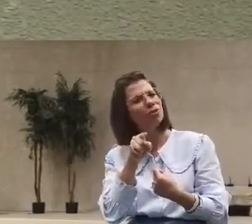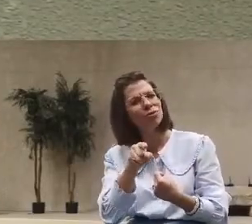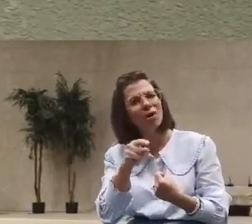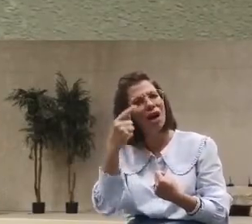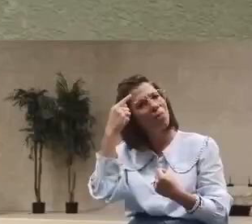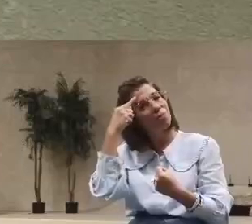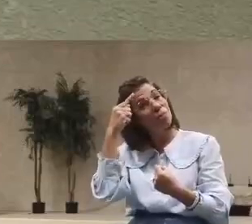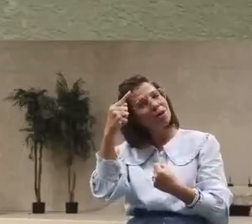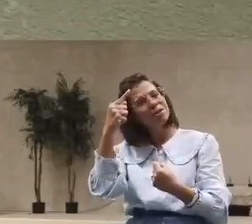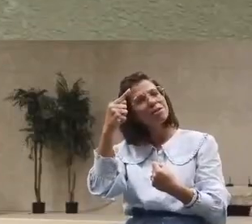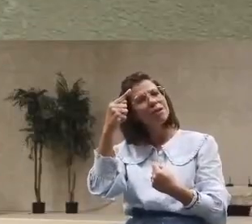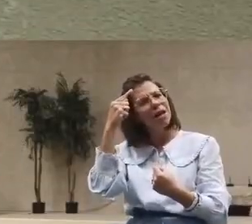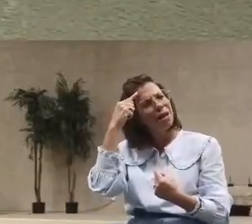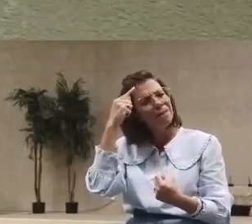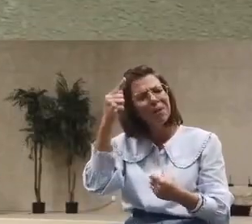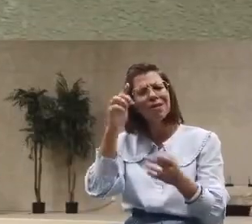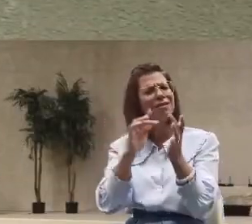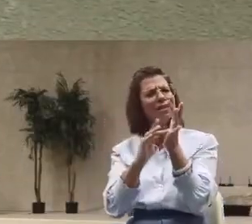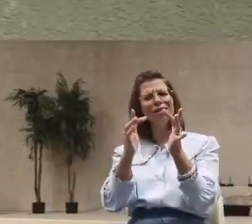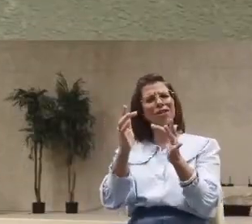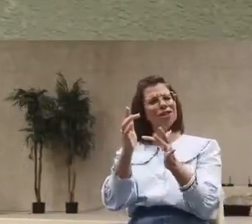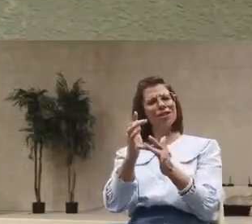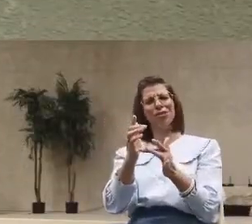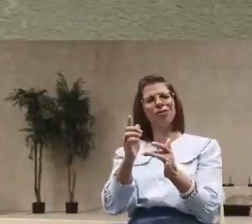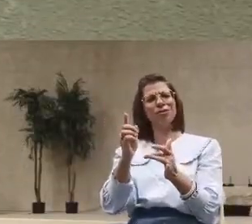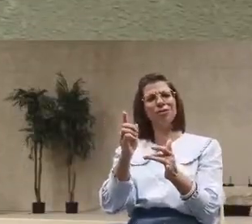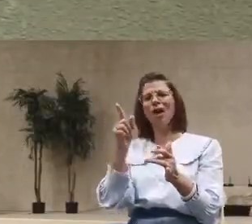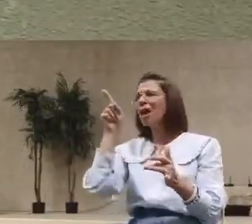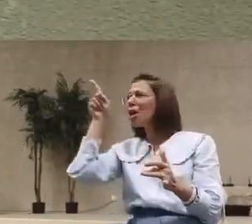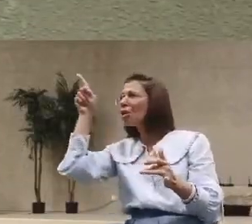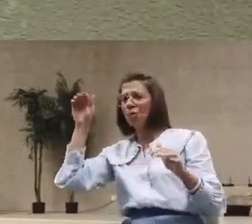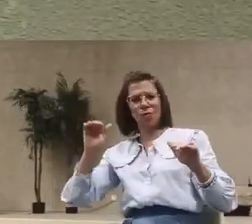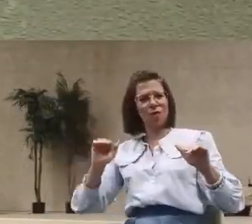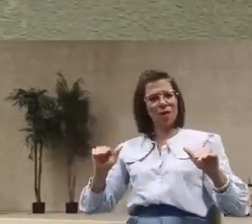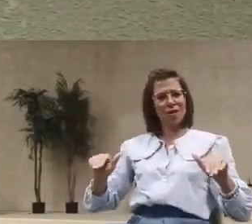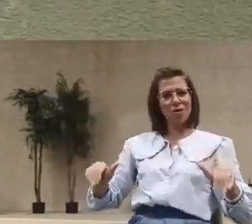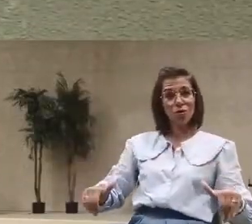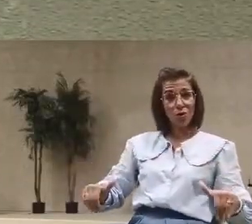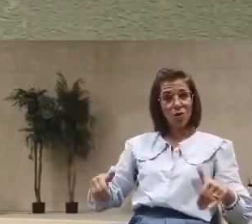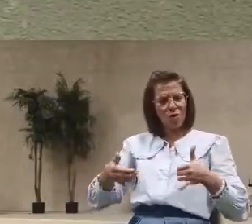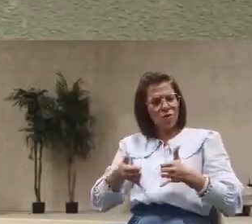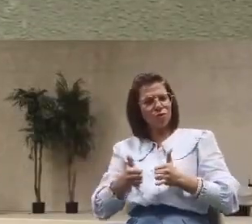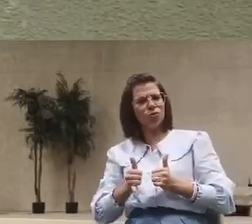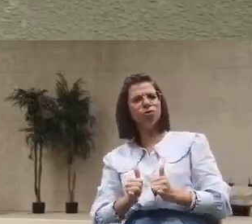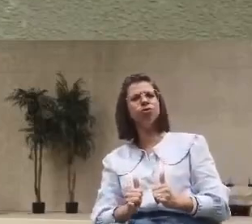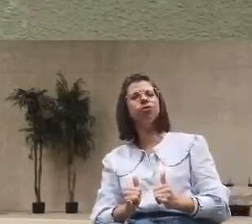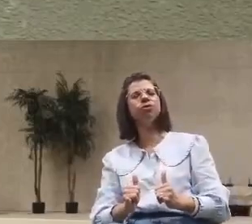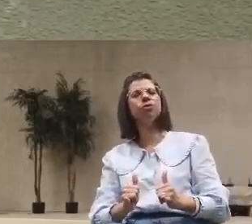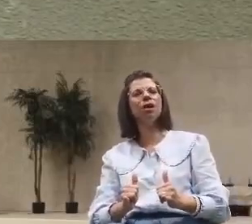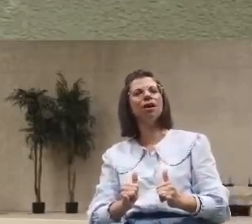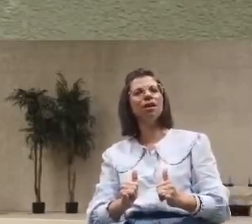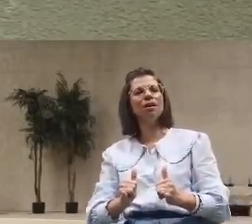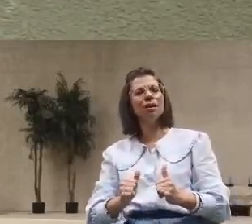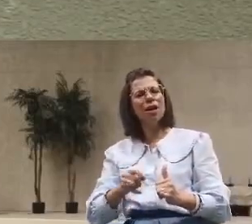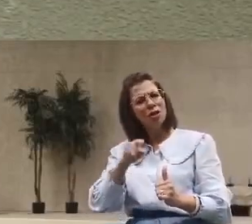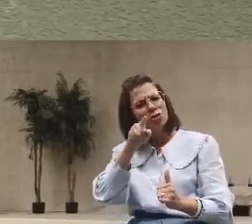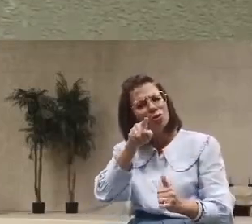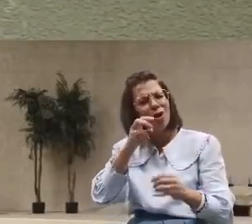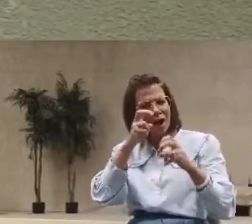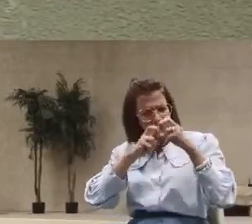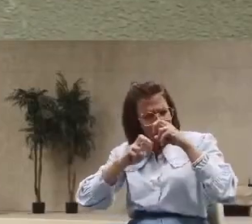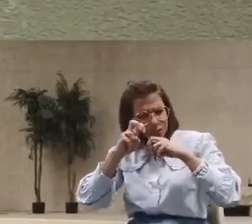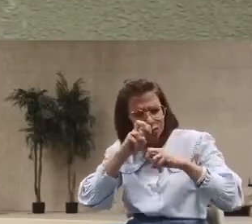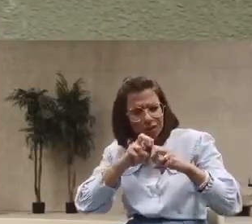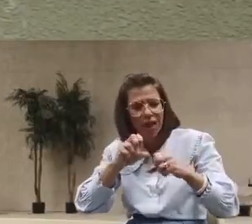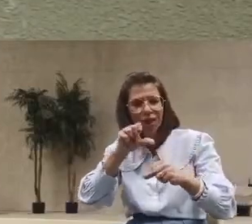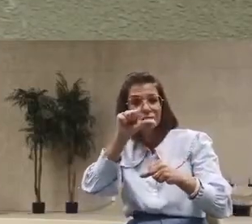conduis-moi as-tu cherché à être rempli des fois tu cherches une solution au lieu de chercher Dieu tu cherches une